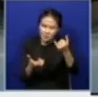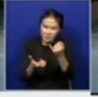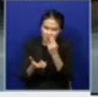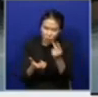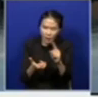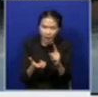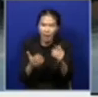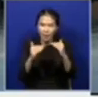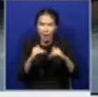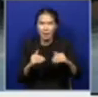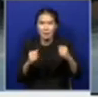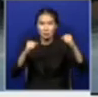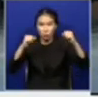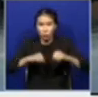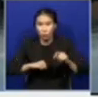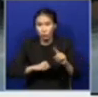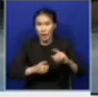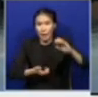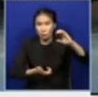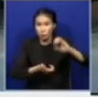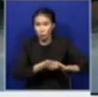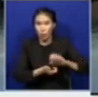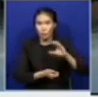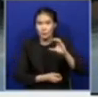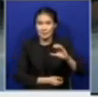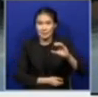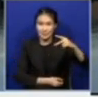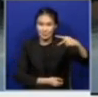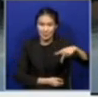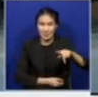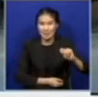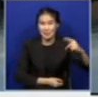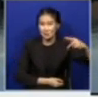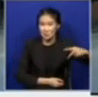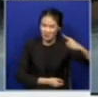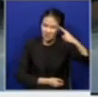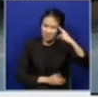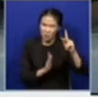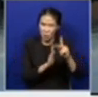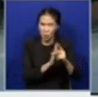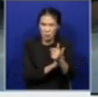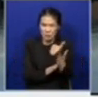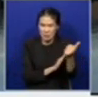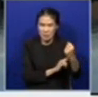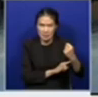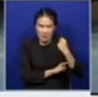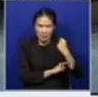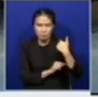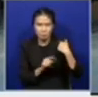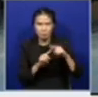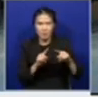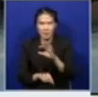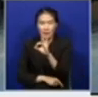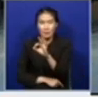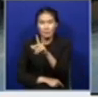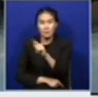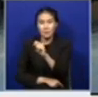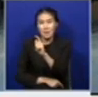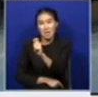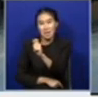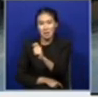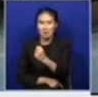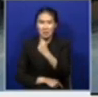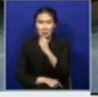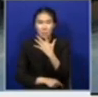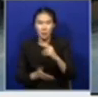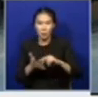ที่เกี่ยวข้องกฎเกณฑ์เกี่ยวข้องกับการค้าเช่นกฎถิ่นกำเนิดสินค้าพิธีการทางศุลกากรสุขอนามัยมาตรฐ